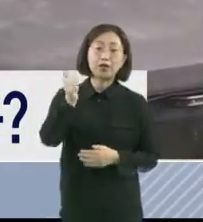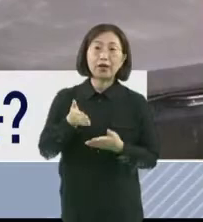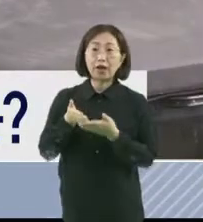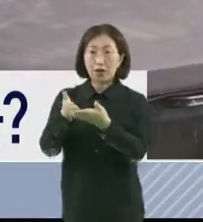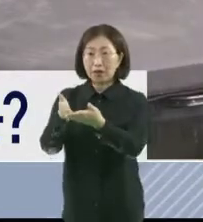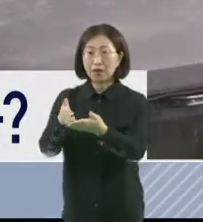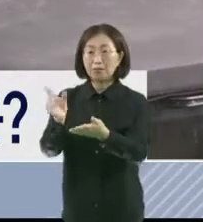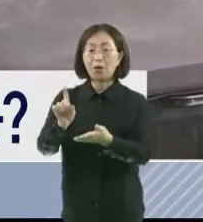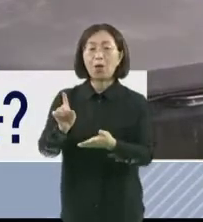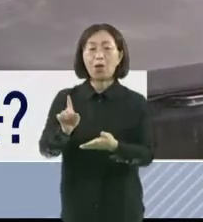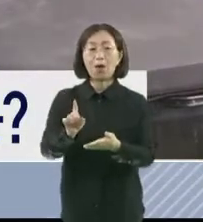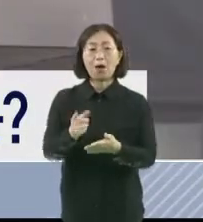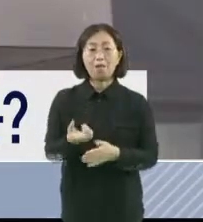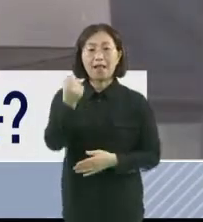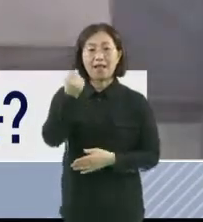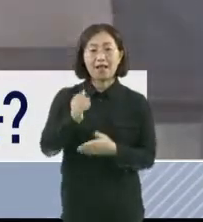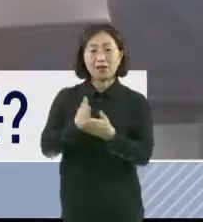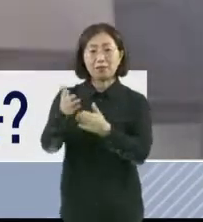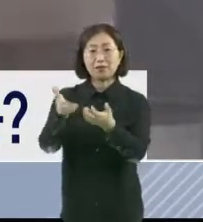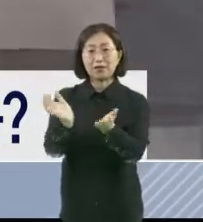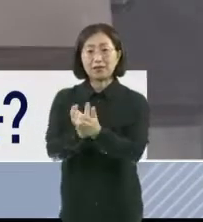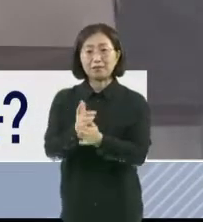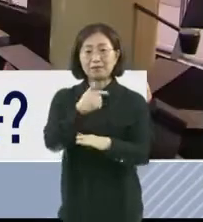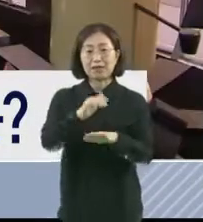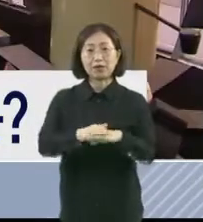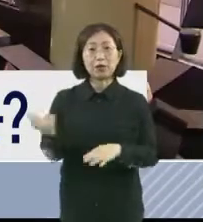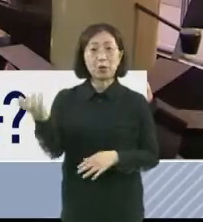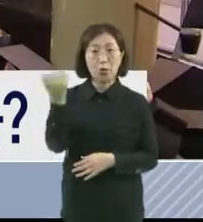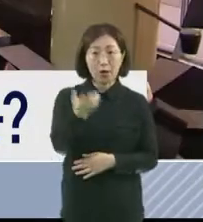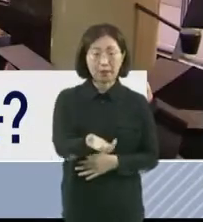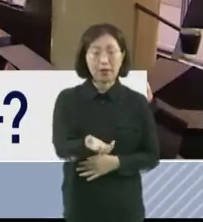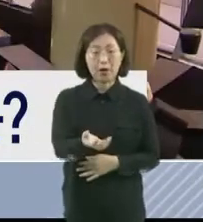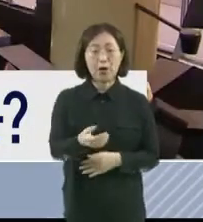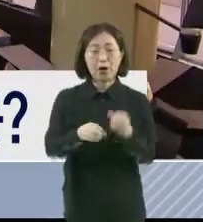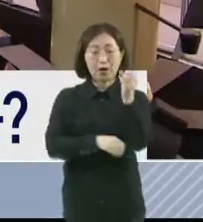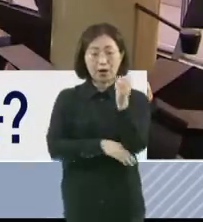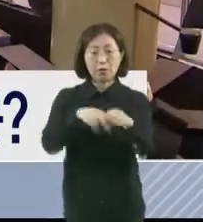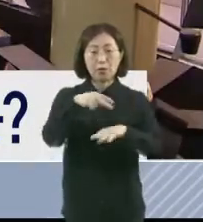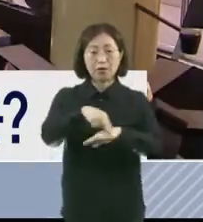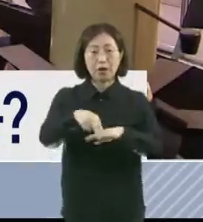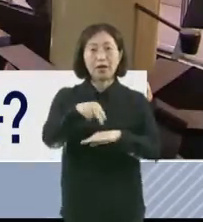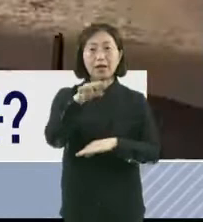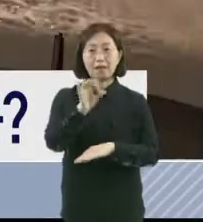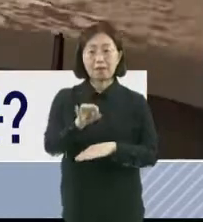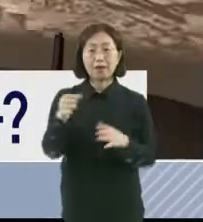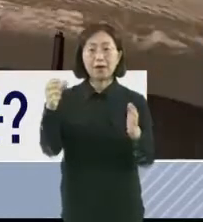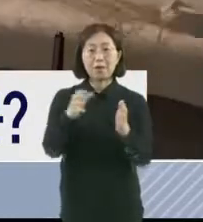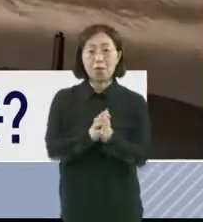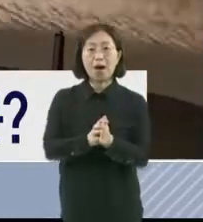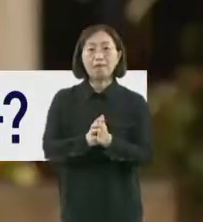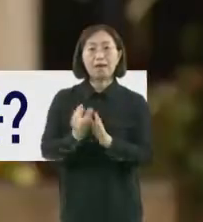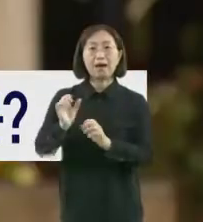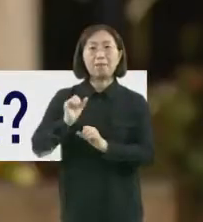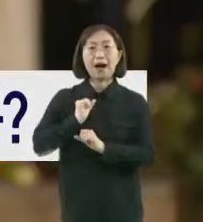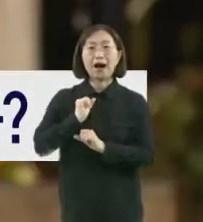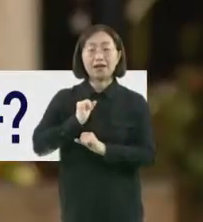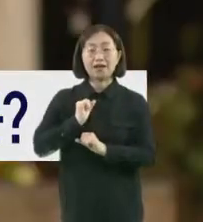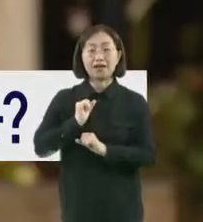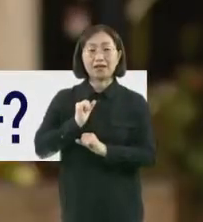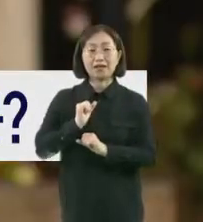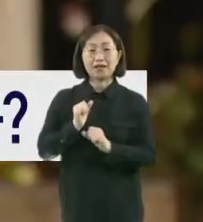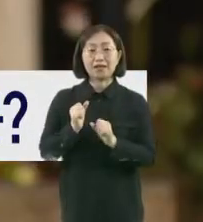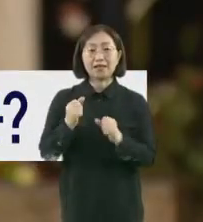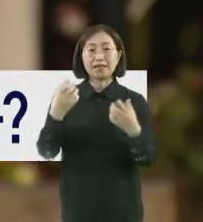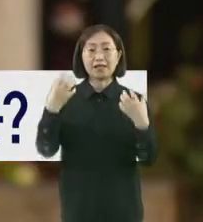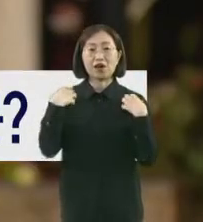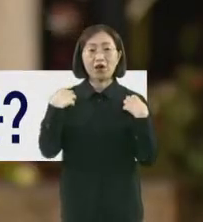조기에 TF팁을 대전에 내려보내주시고 그리고 기본 설계비를 포함한 방사청이 갈 건물에 대한